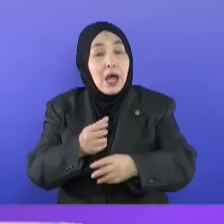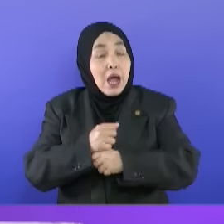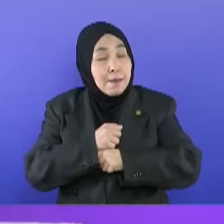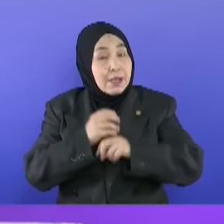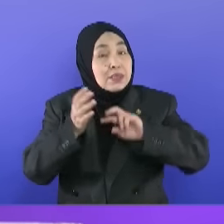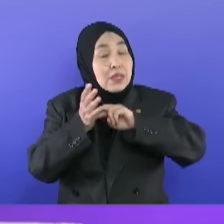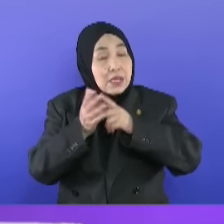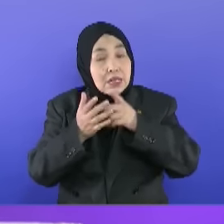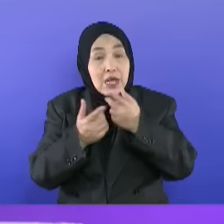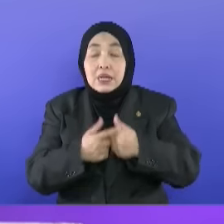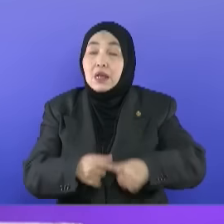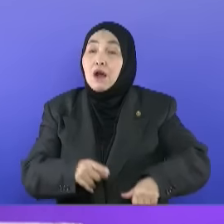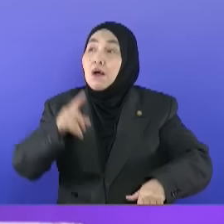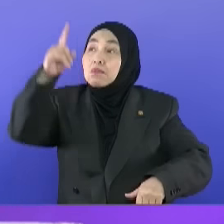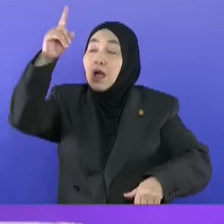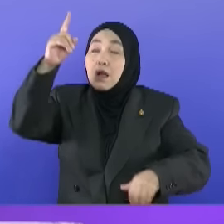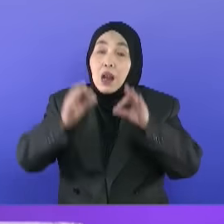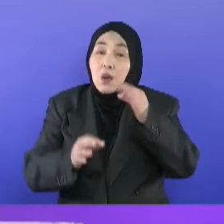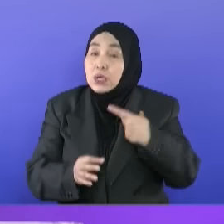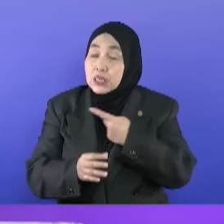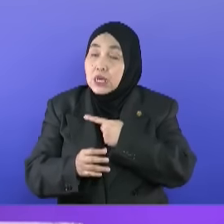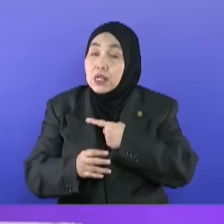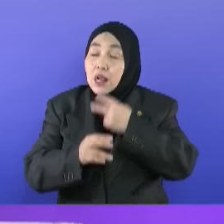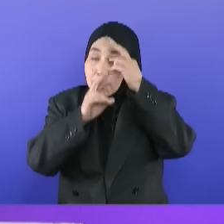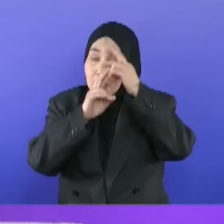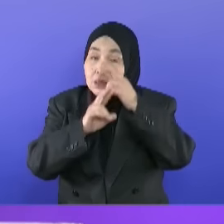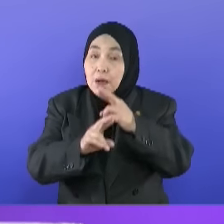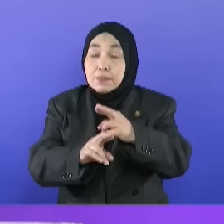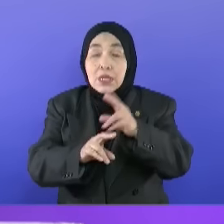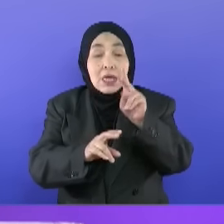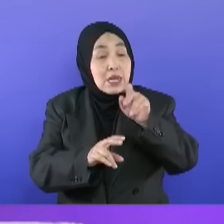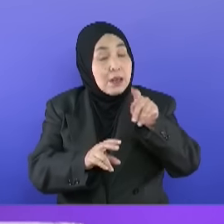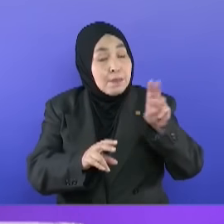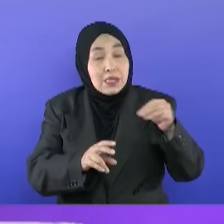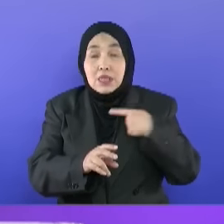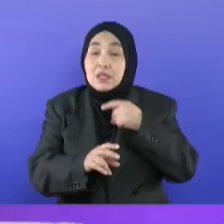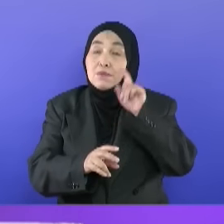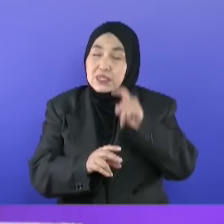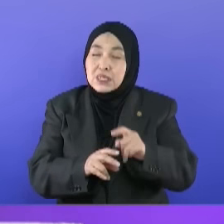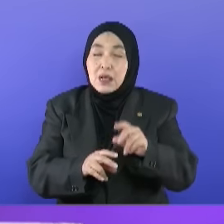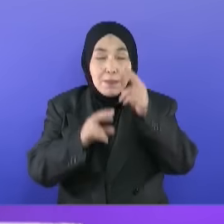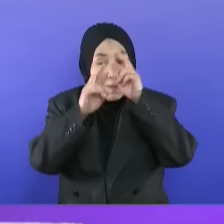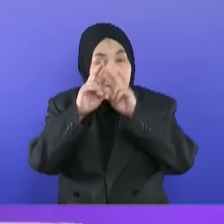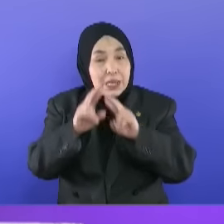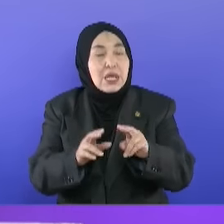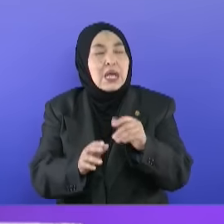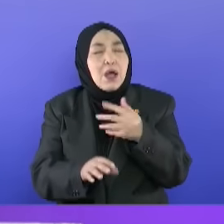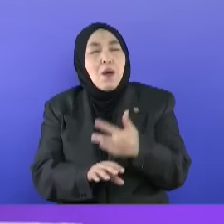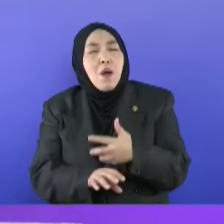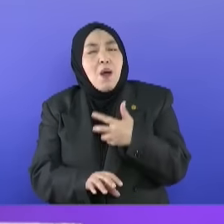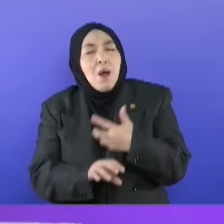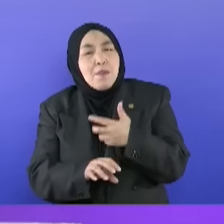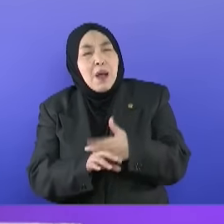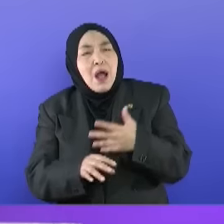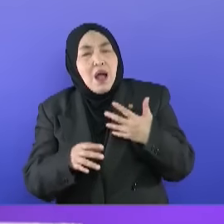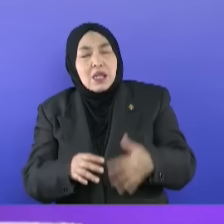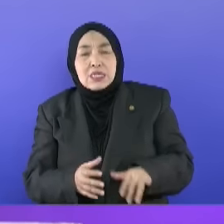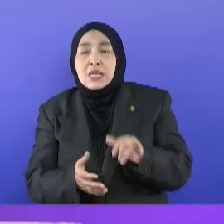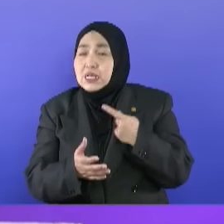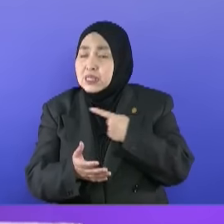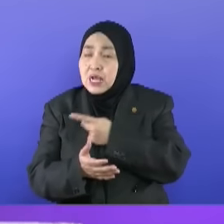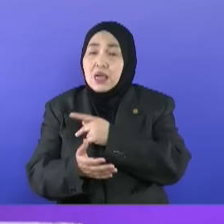daripada Allah. Jika kita nak menghargai nikmat, kita kena hargai kepayahan. Dan bagaimanakah menghargai kepayahan ini?